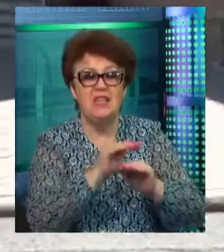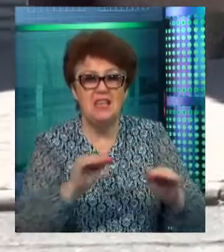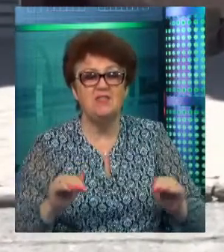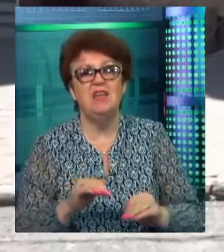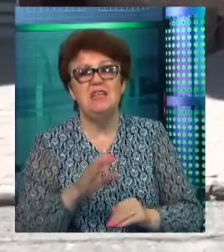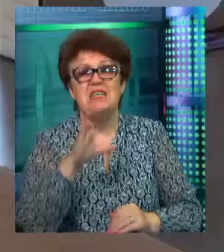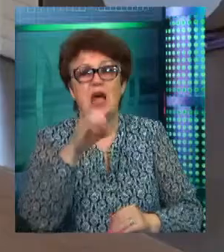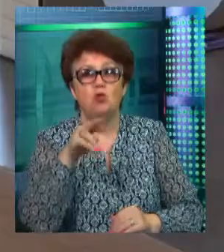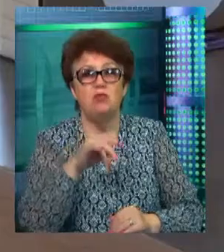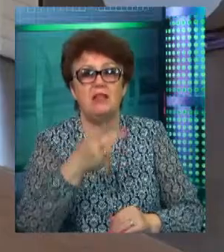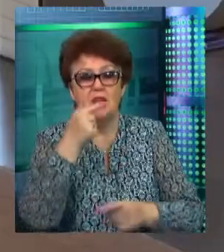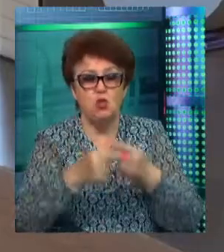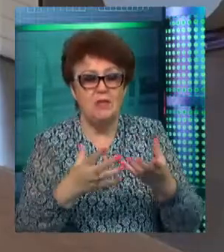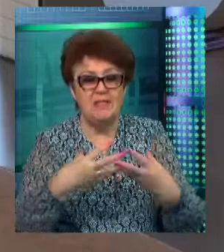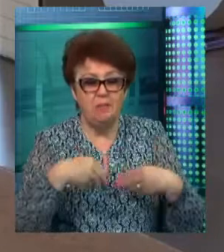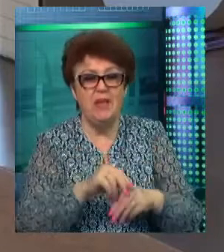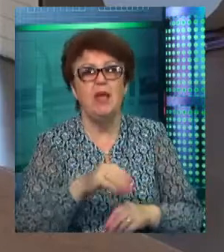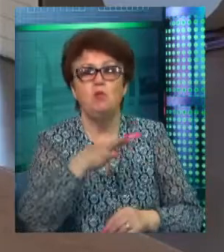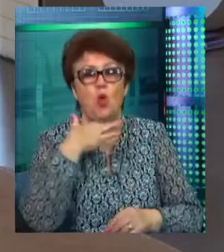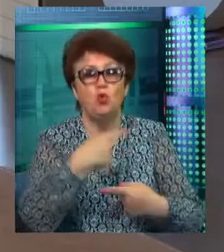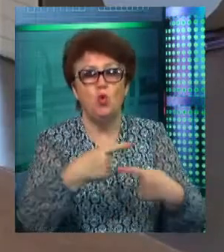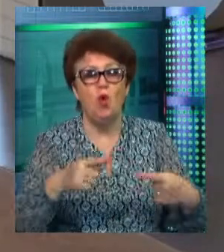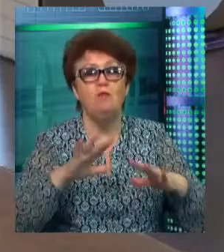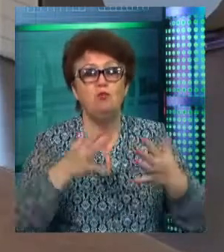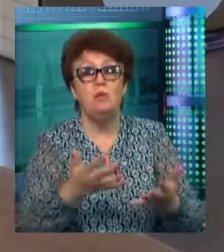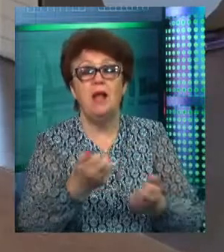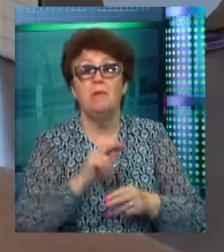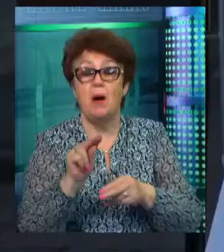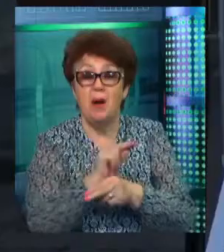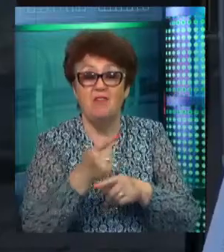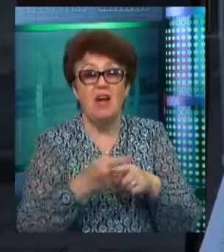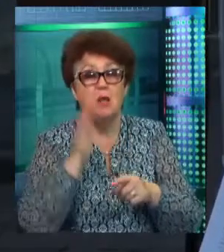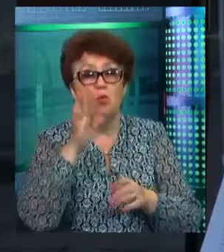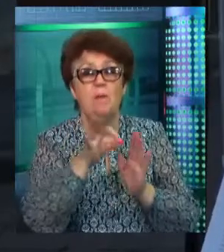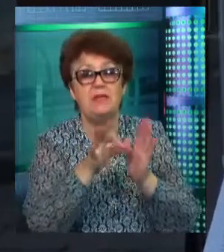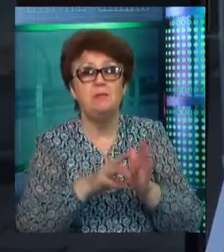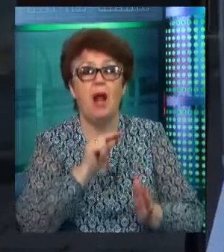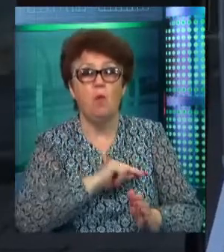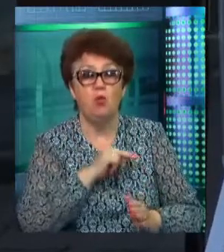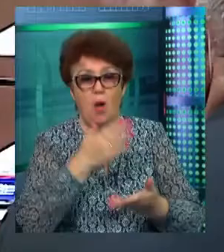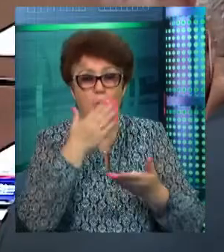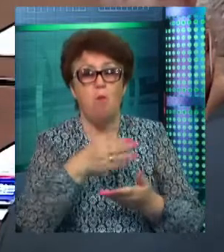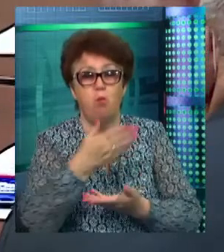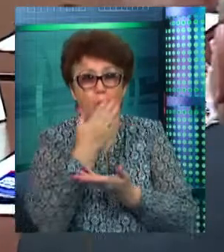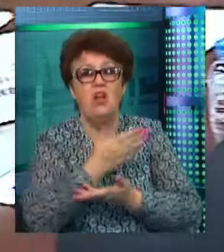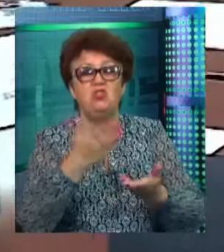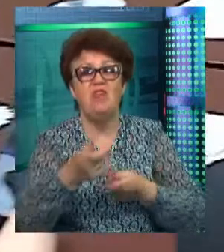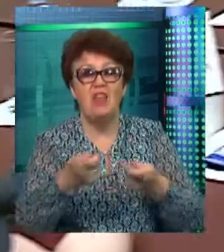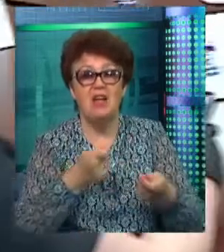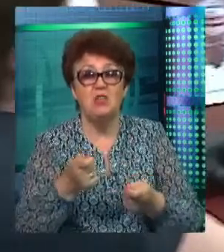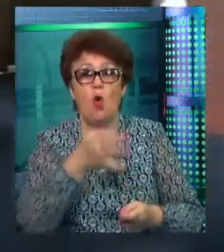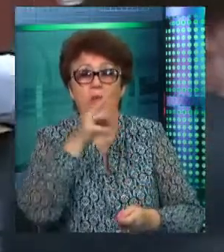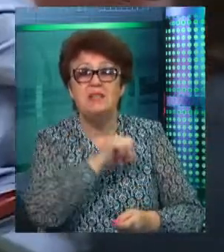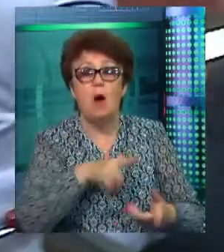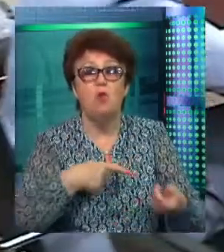статуса традиционной семьи и многое другое в случае принятия поправок это станет принципом работы публичной власти опытом местного